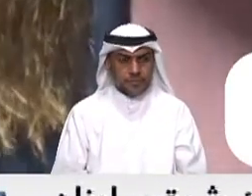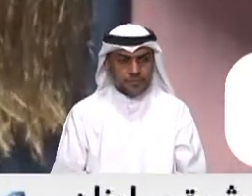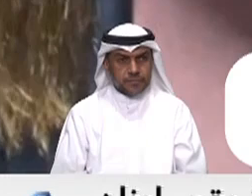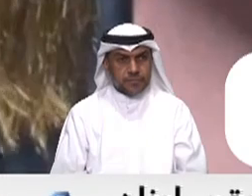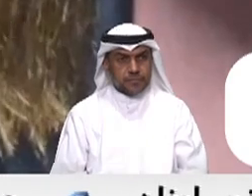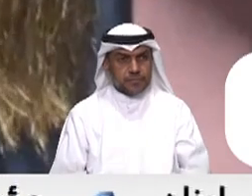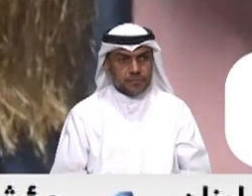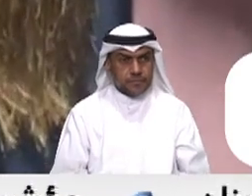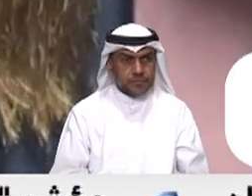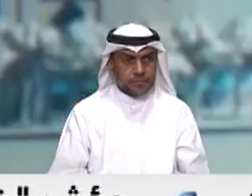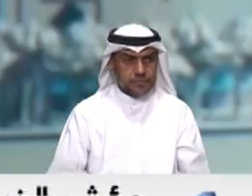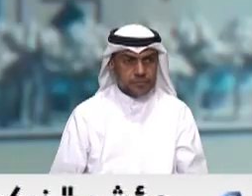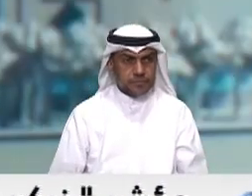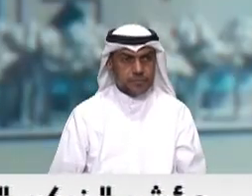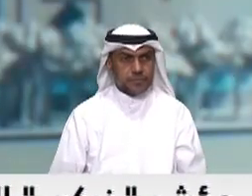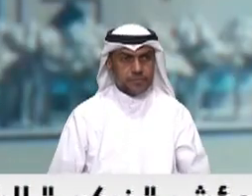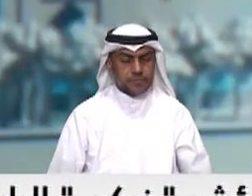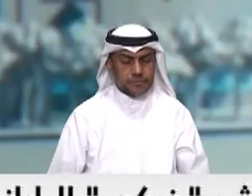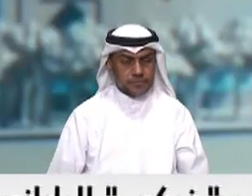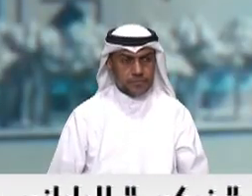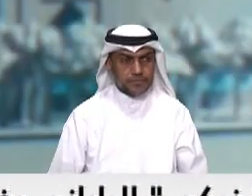التواصل.